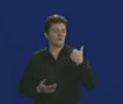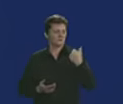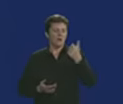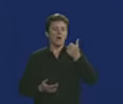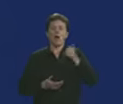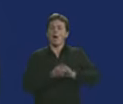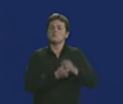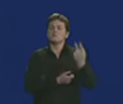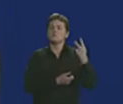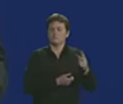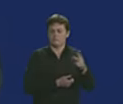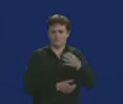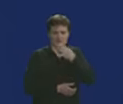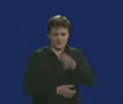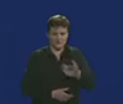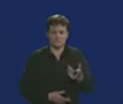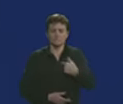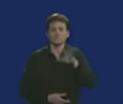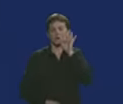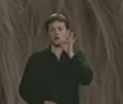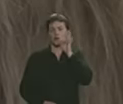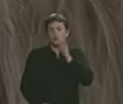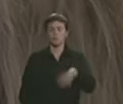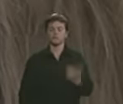dit « Le cannabis, ce n'est rien ».